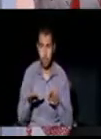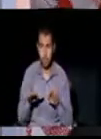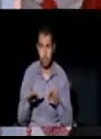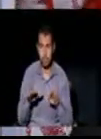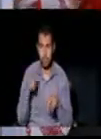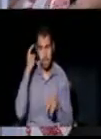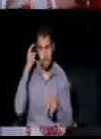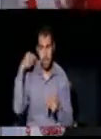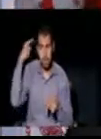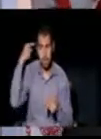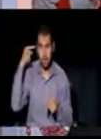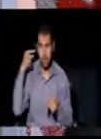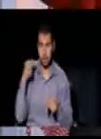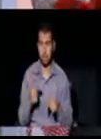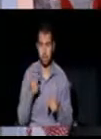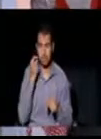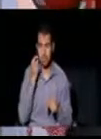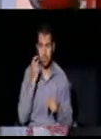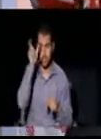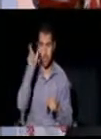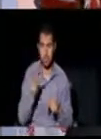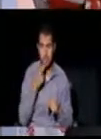احنا عندنا كل حاجه كامله.